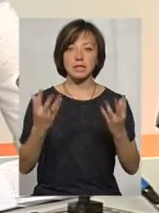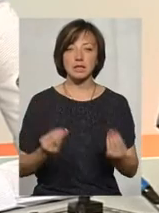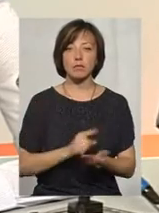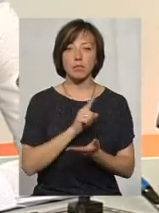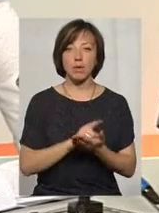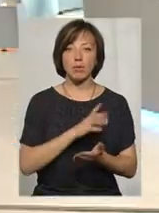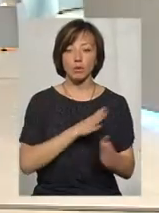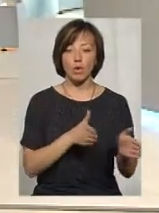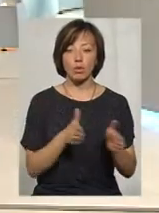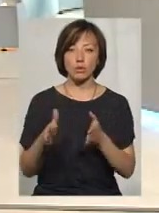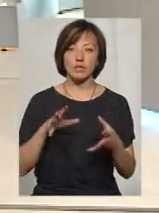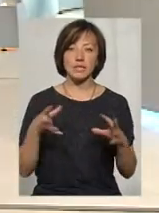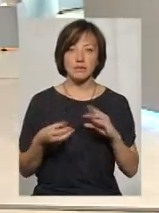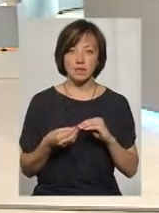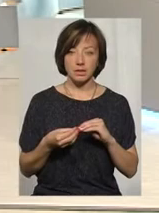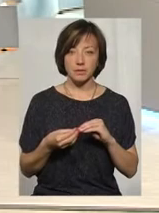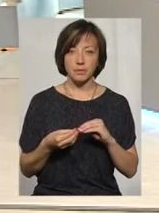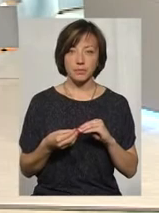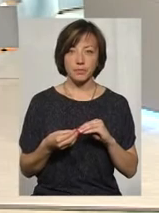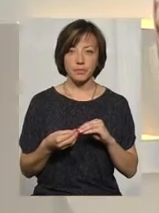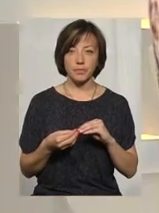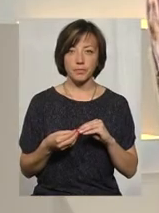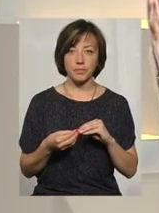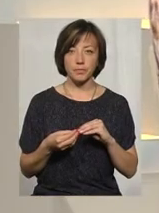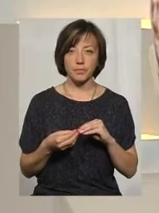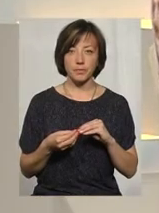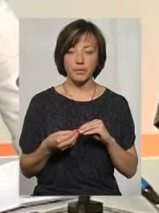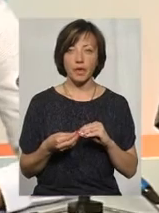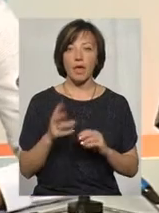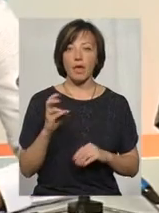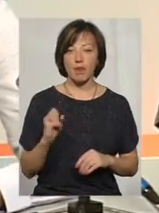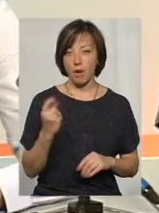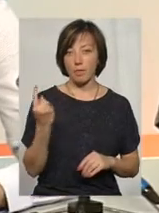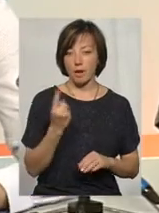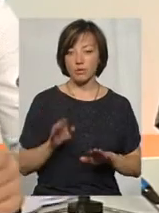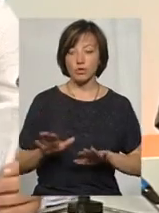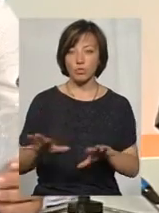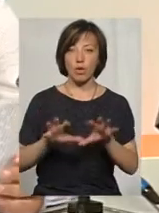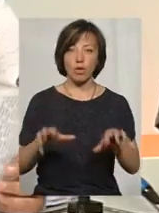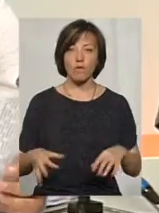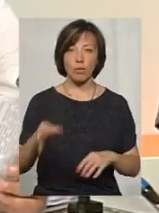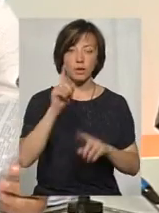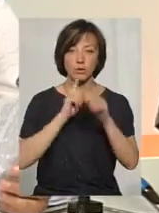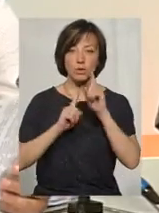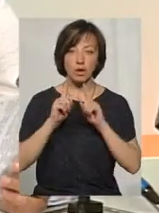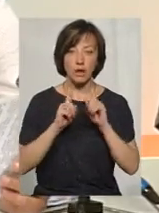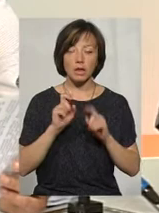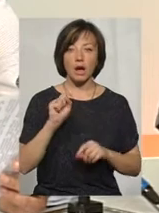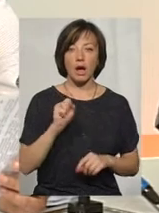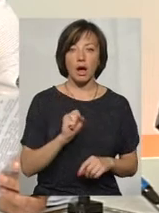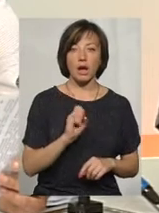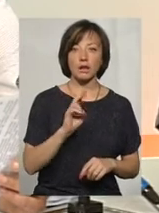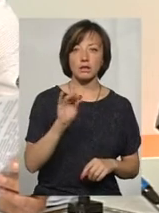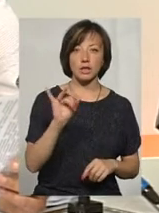вже готовий звіт. Комісія на когось, мабуть, поклали повноваження? На першого заступника голови обласної ради, пані Андрійчук, вона є